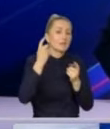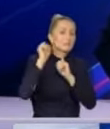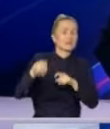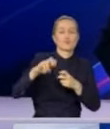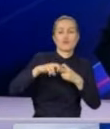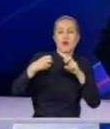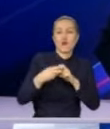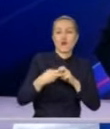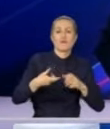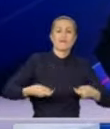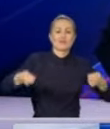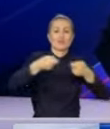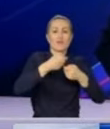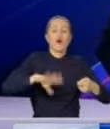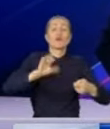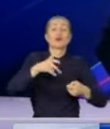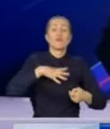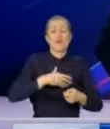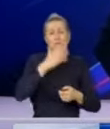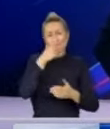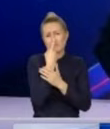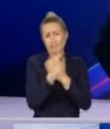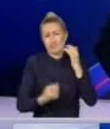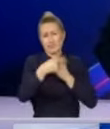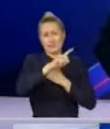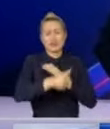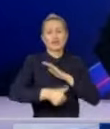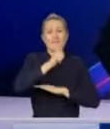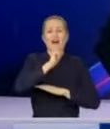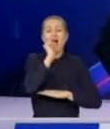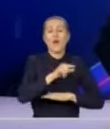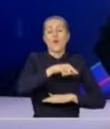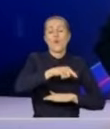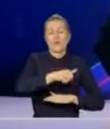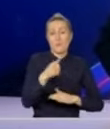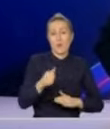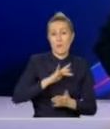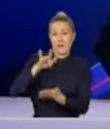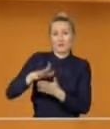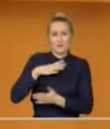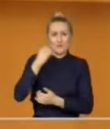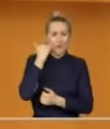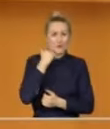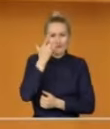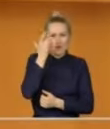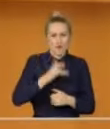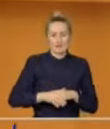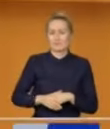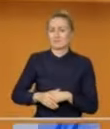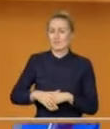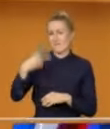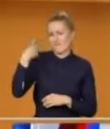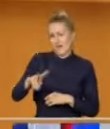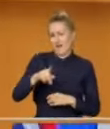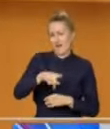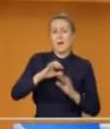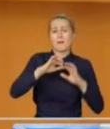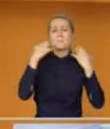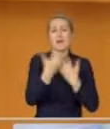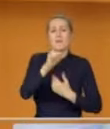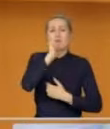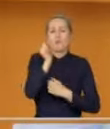przykład kompromitacji szefa unijnej dyplomacji w Moskwie. Marcin Szybszak. Po raz kolejny Parlament Europejski